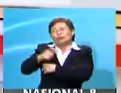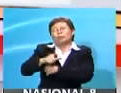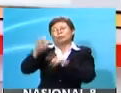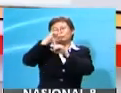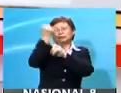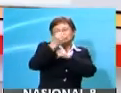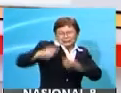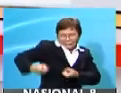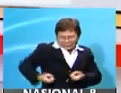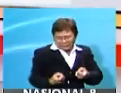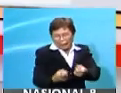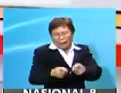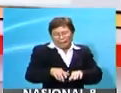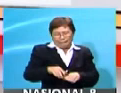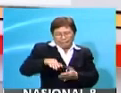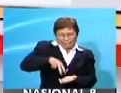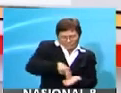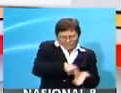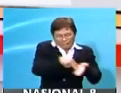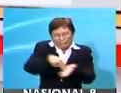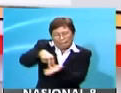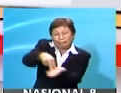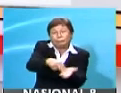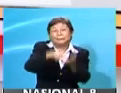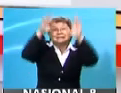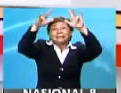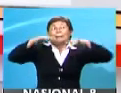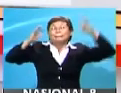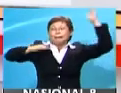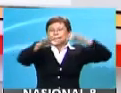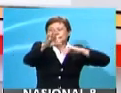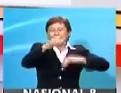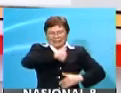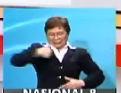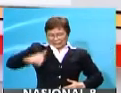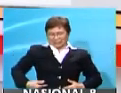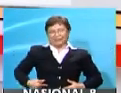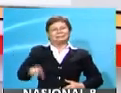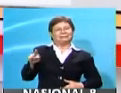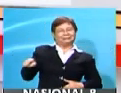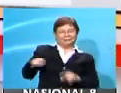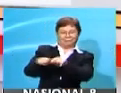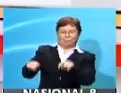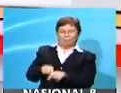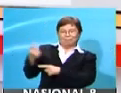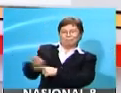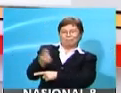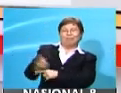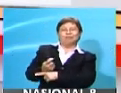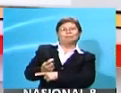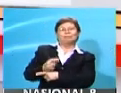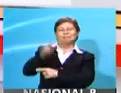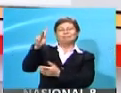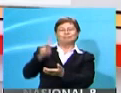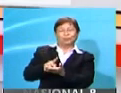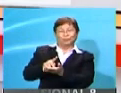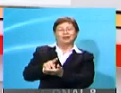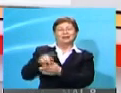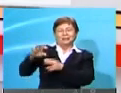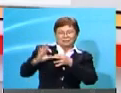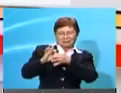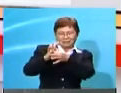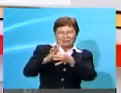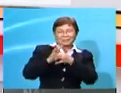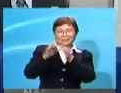persatuan Ski dan papan luncur Salji Malaysia memilih China sebagai lokasi latihan pusat kerjasama